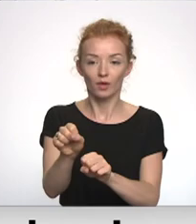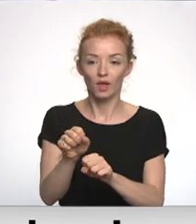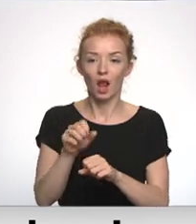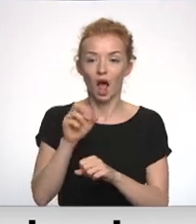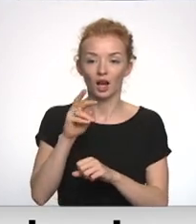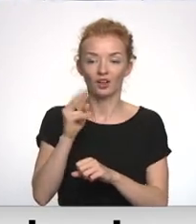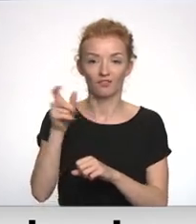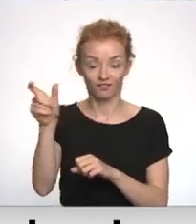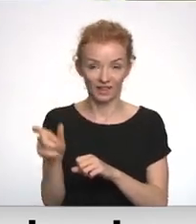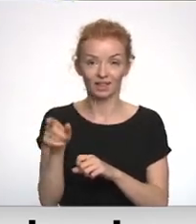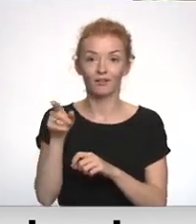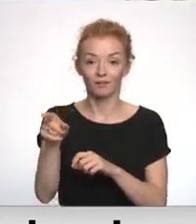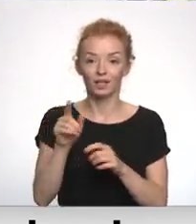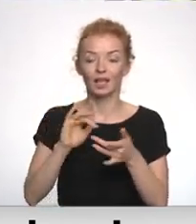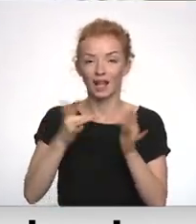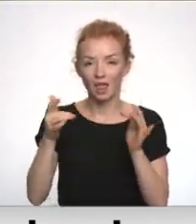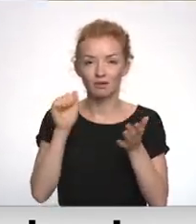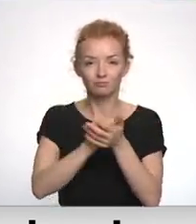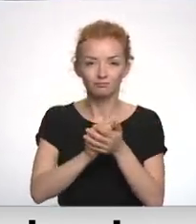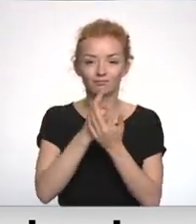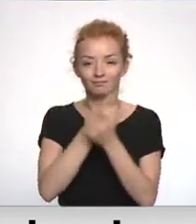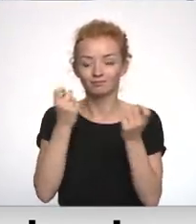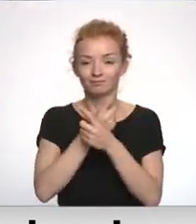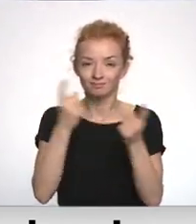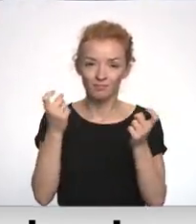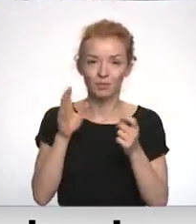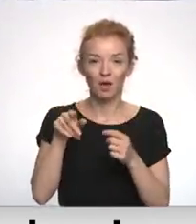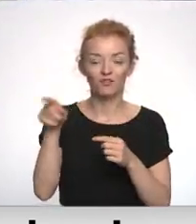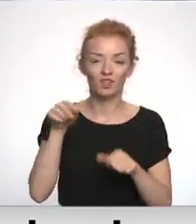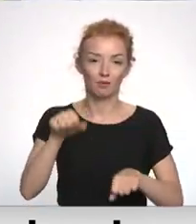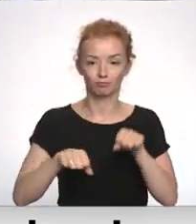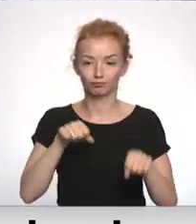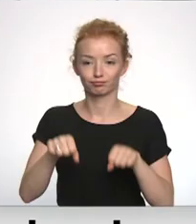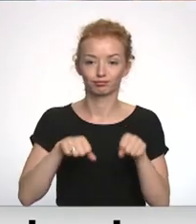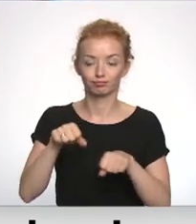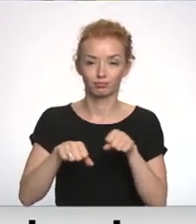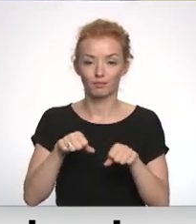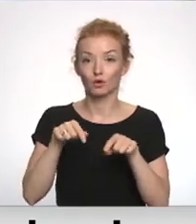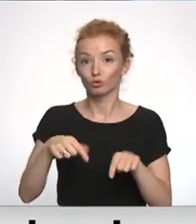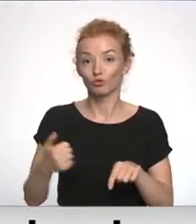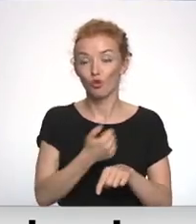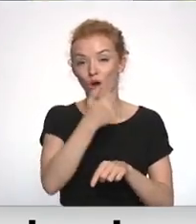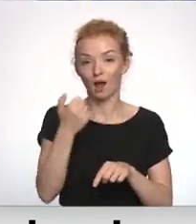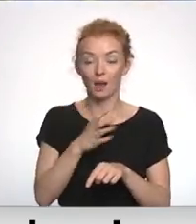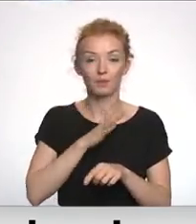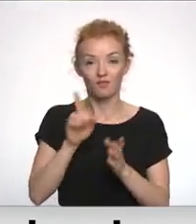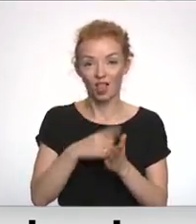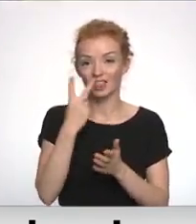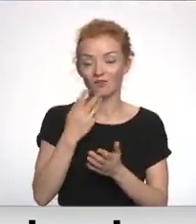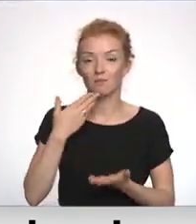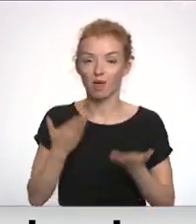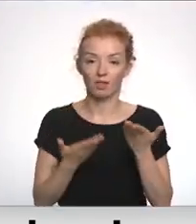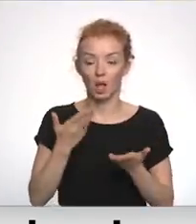viņi sociālajos tīklos dalījās ar saviem garām braucošā Arvija iemūžinātiem kadriem. Šogad bijuši vēl 2